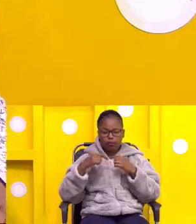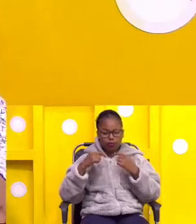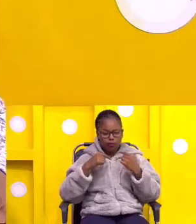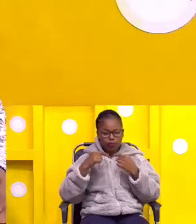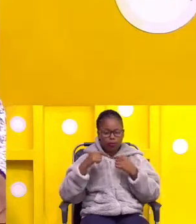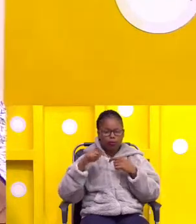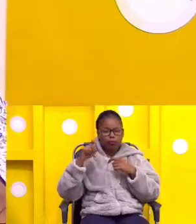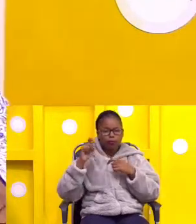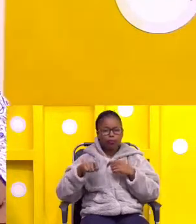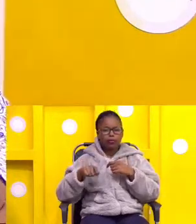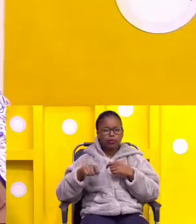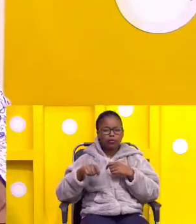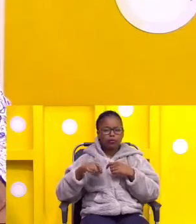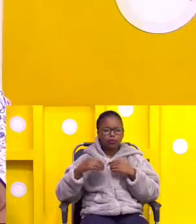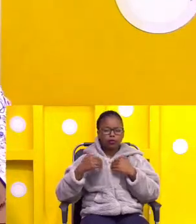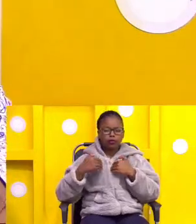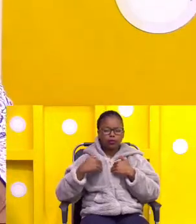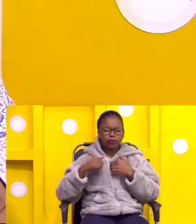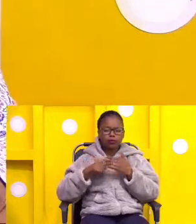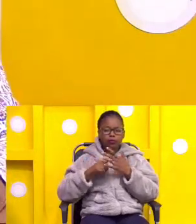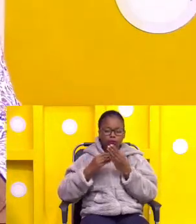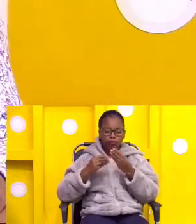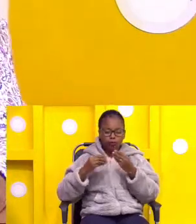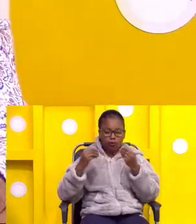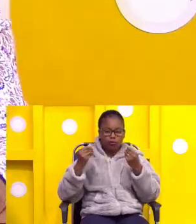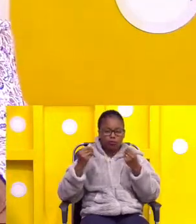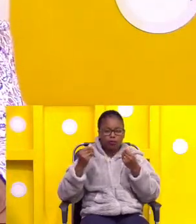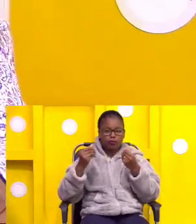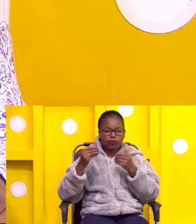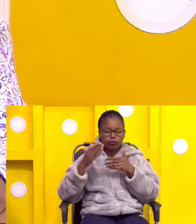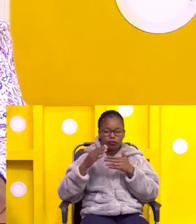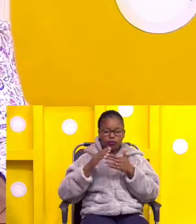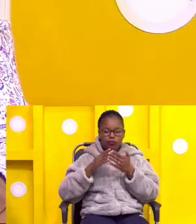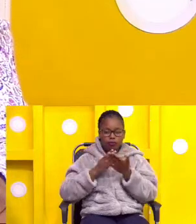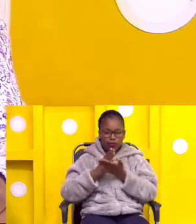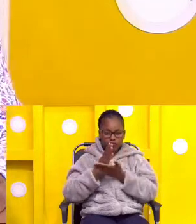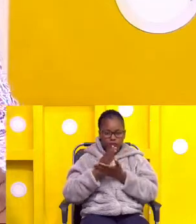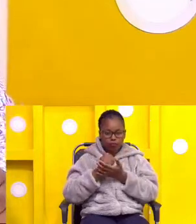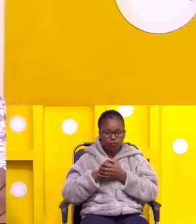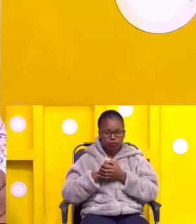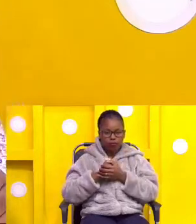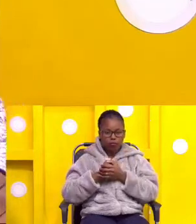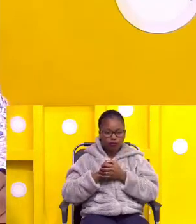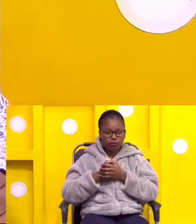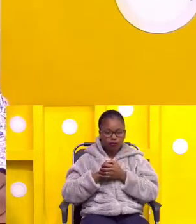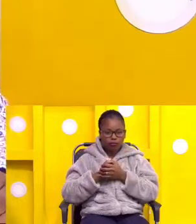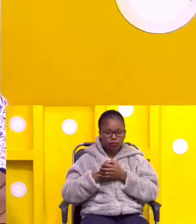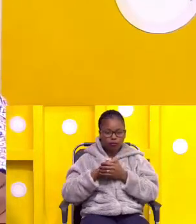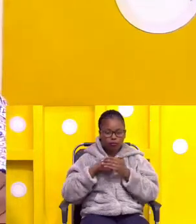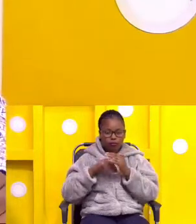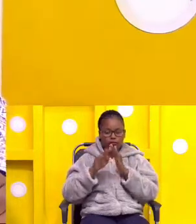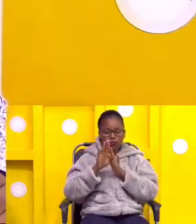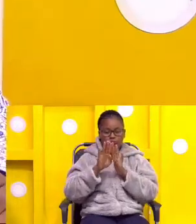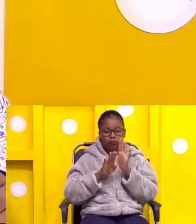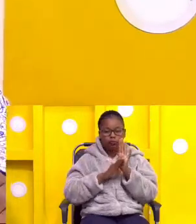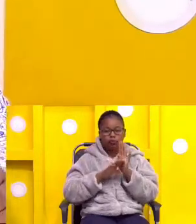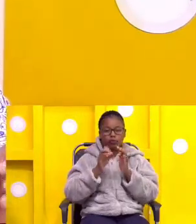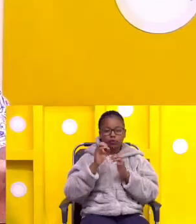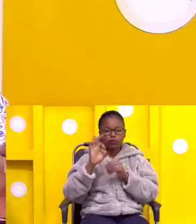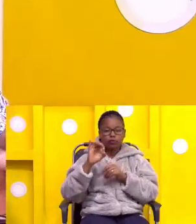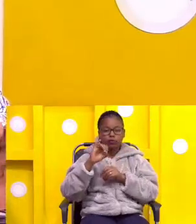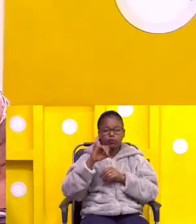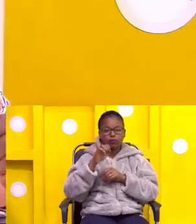ni ikuhonio ni tondu wa Mwathani na ngai itu ni mwihokeku twithini wa ibuku rĩa Jeremia